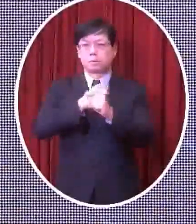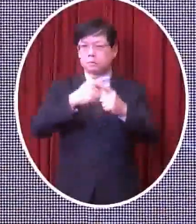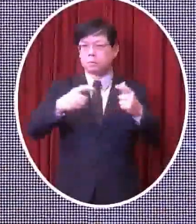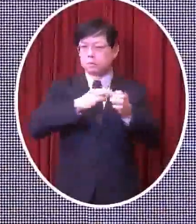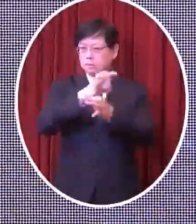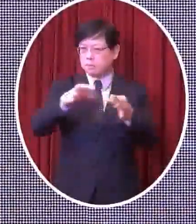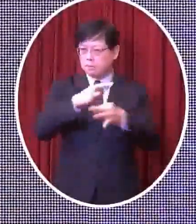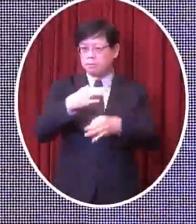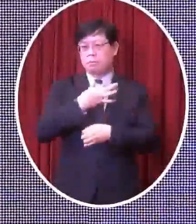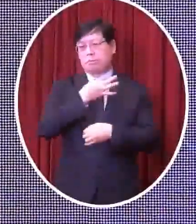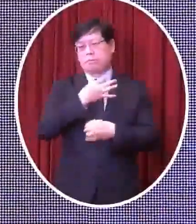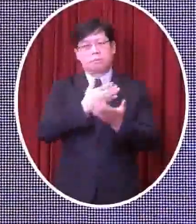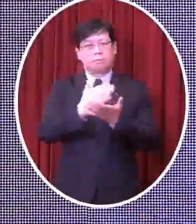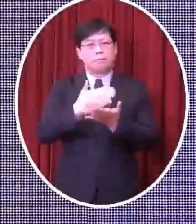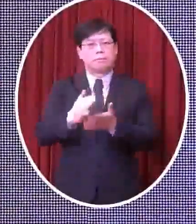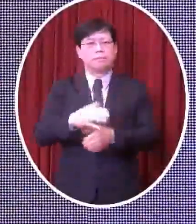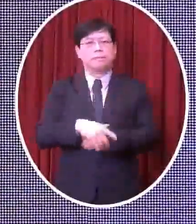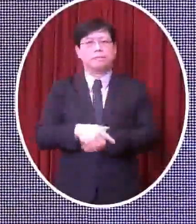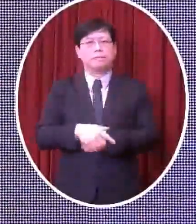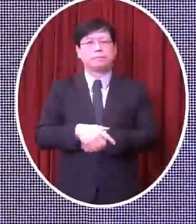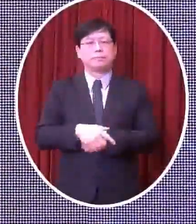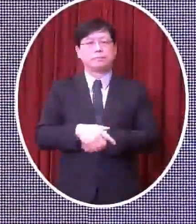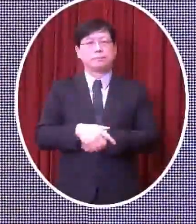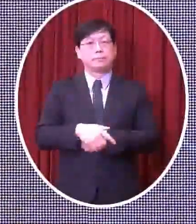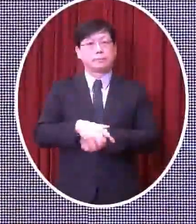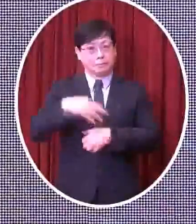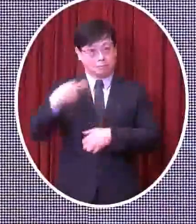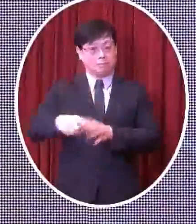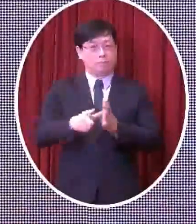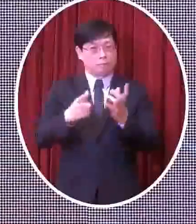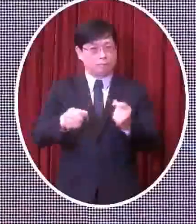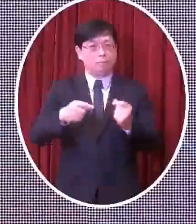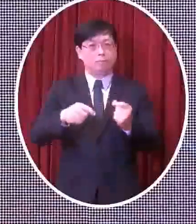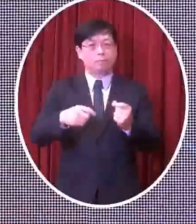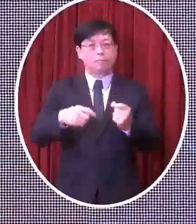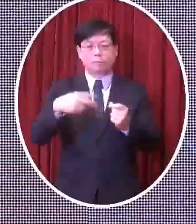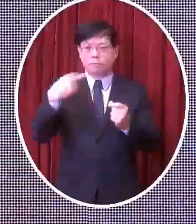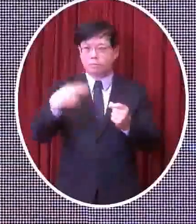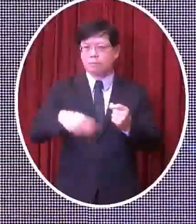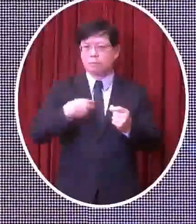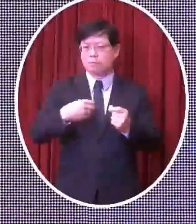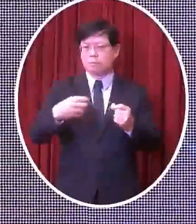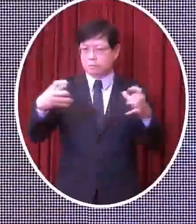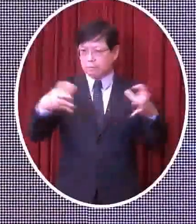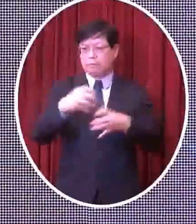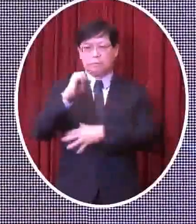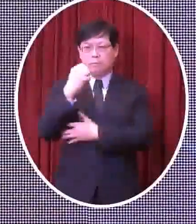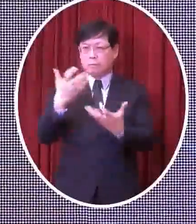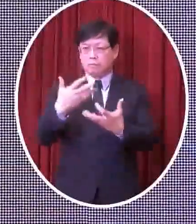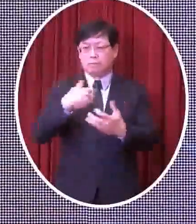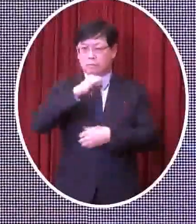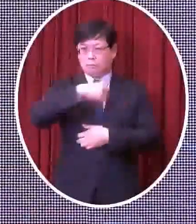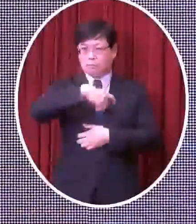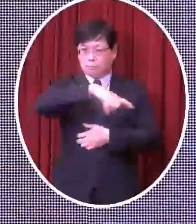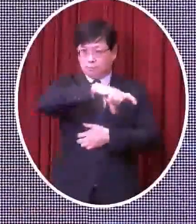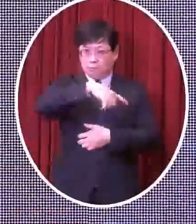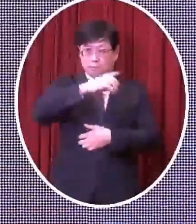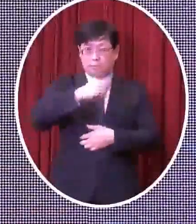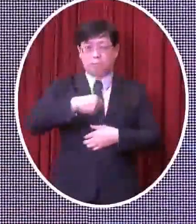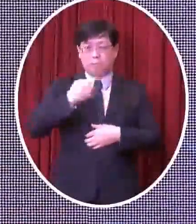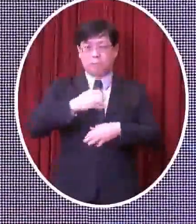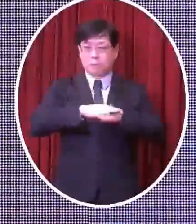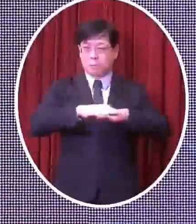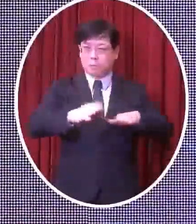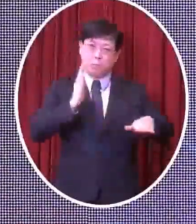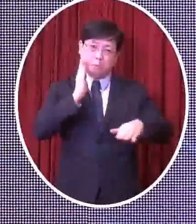济的情势的变化哈。那么在这个同时，我们也有共同的义务哦，要来维持台海跟区域的和平稳